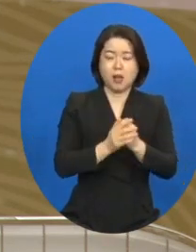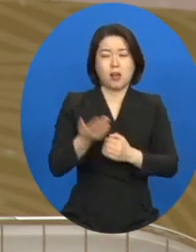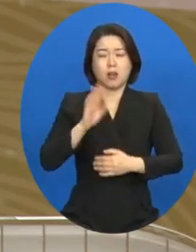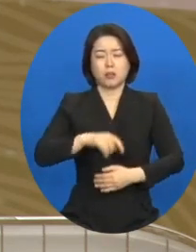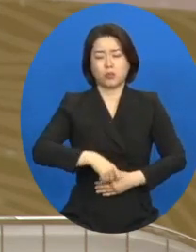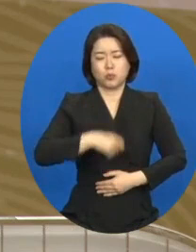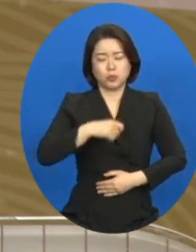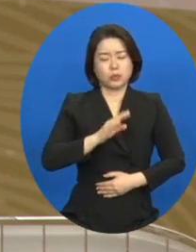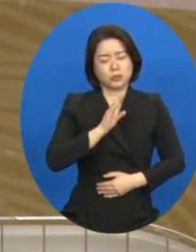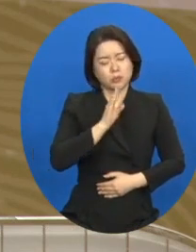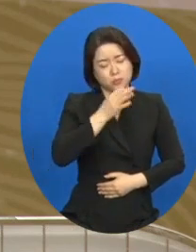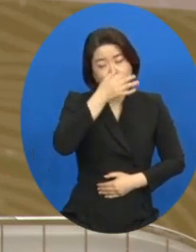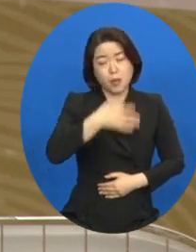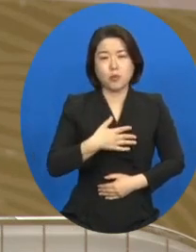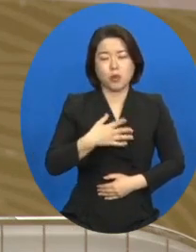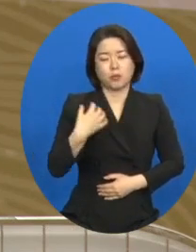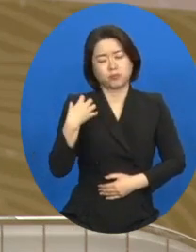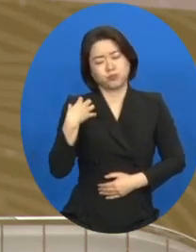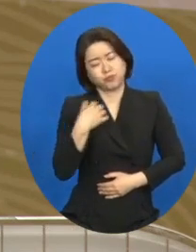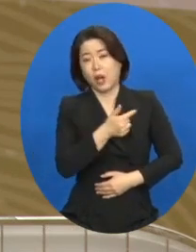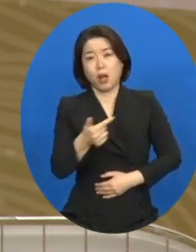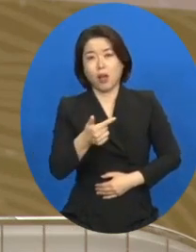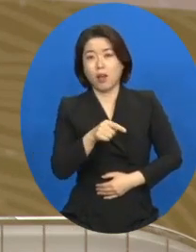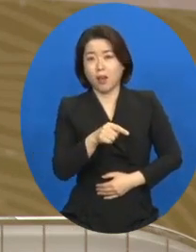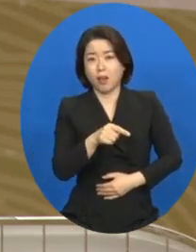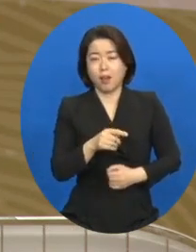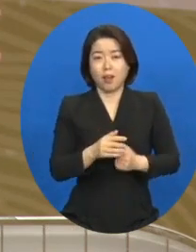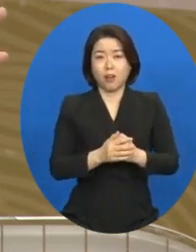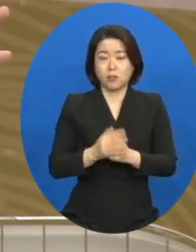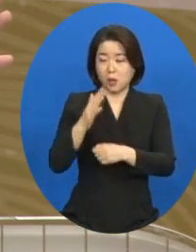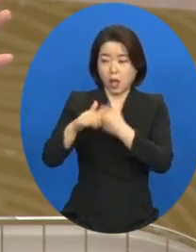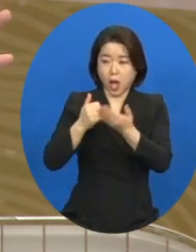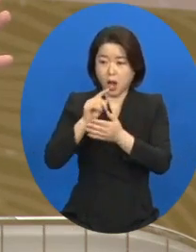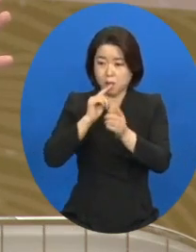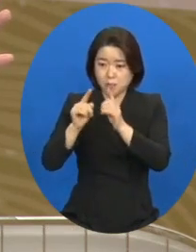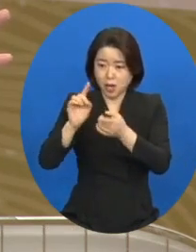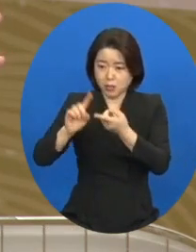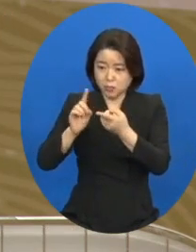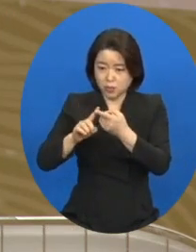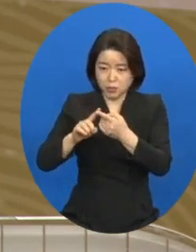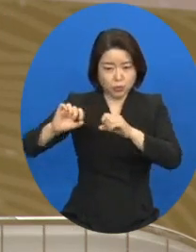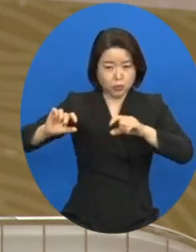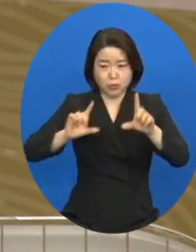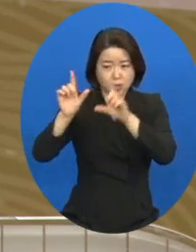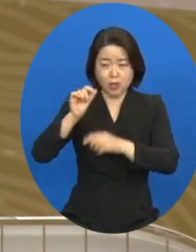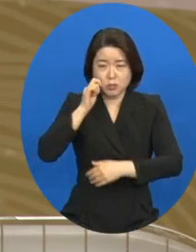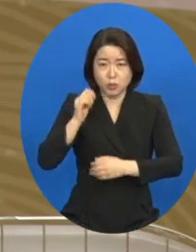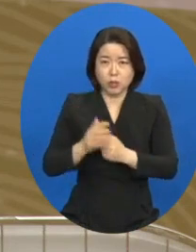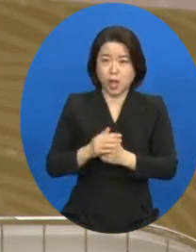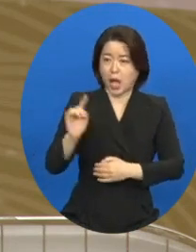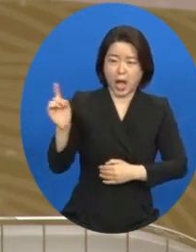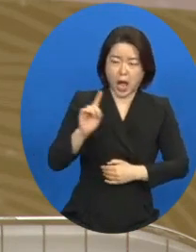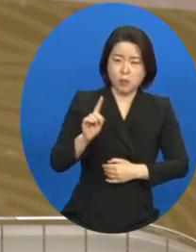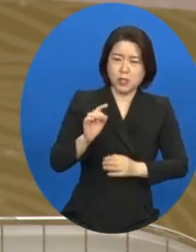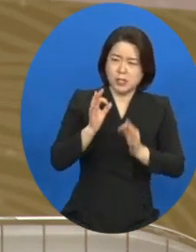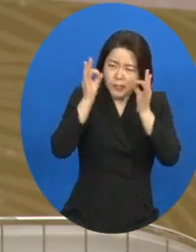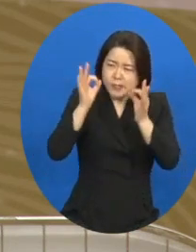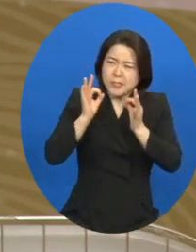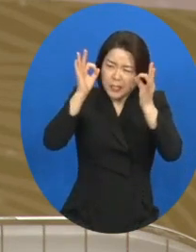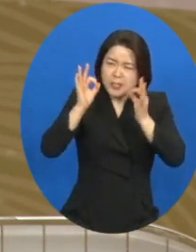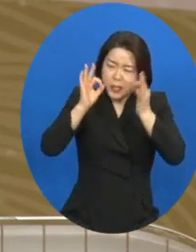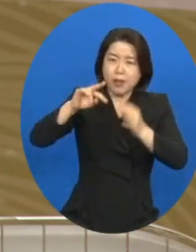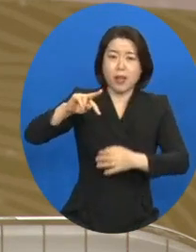너무 힘들어. 너무 부담스러워요. 그러면 하나님 말씀대로 못 삽니다. 아무리 하나님 말씀대로 살아야 된다고